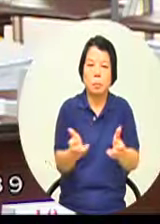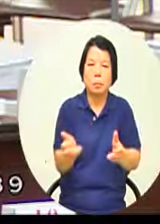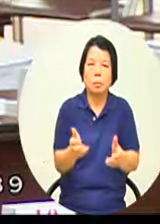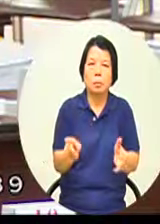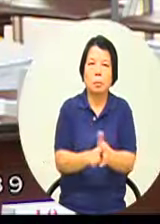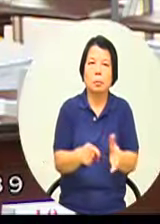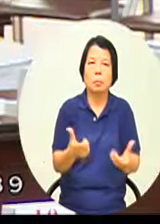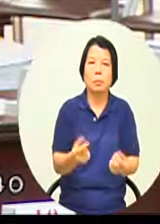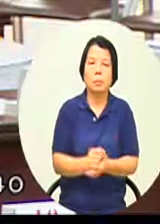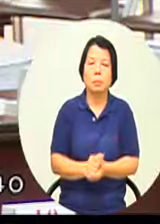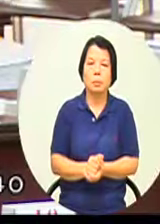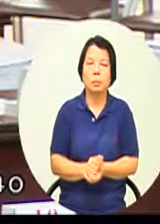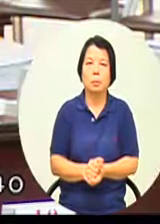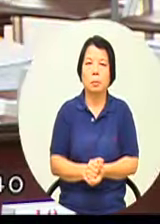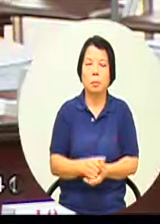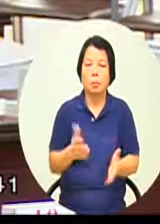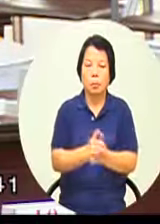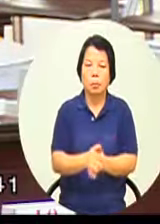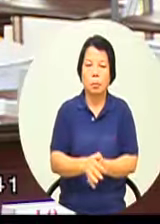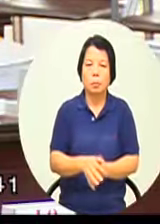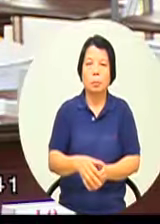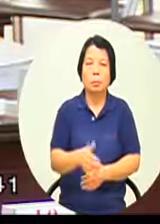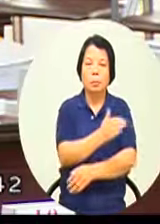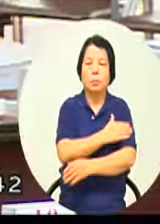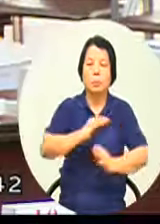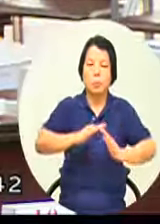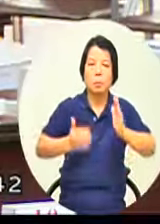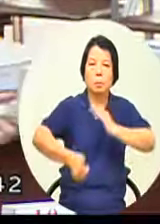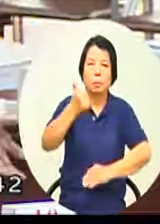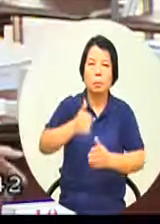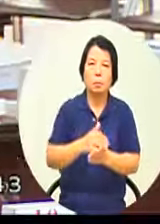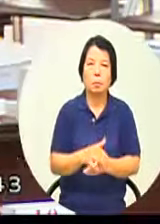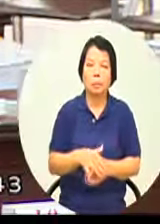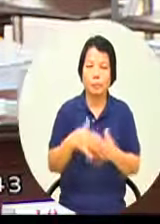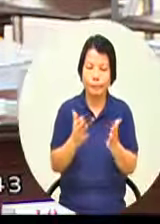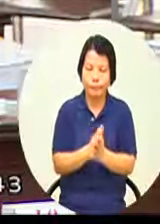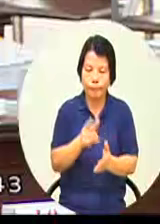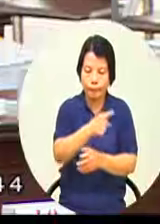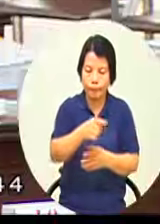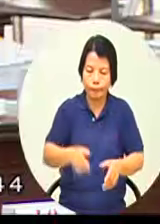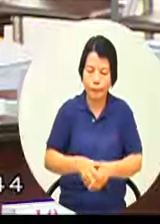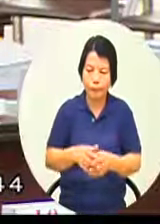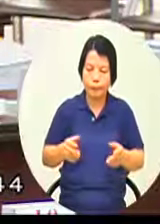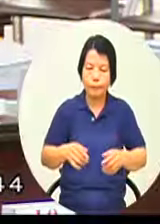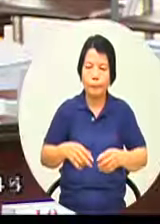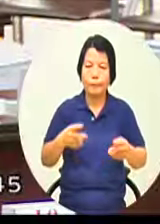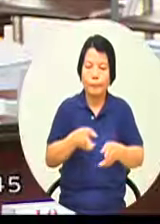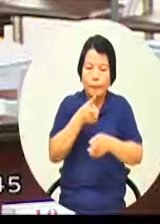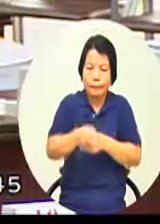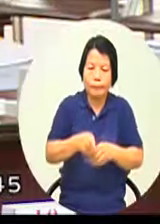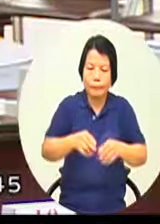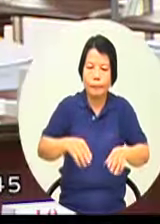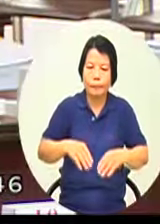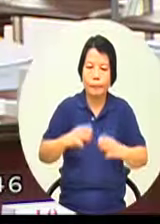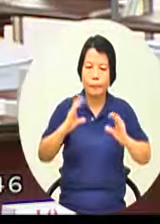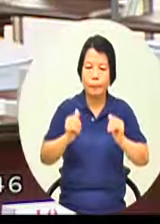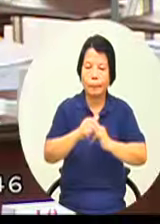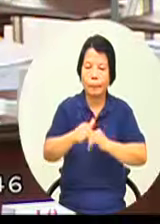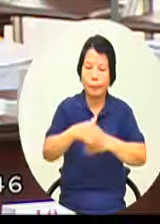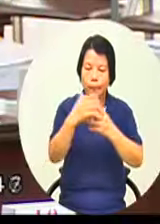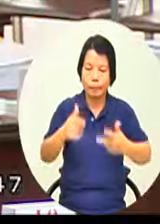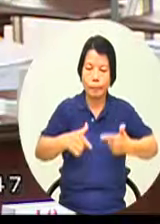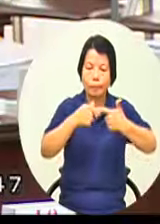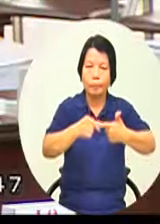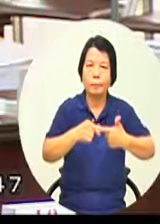不对？用了的时阵，那个陈局市长呢，哦，有伊啊一个完工一个典礼，对不对？吼，伊有讲一句话，伊讲第六期的，对不对？